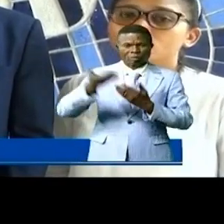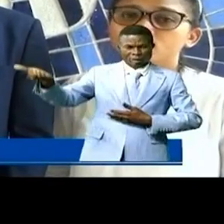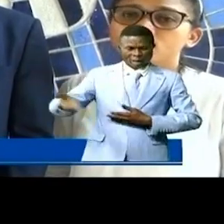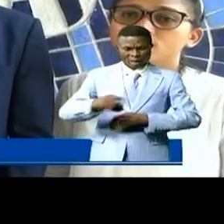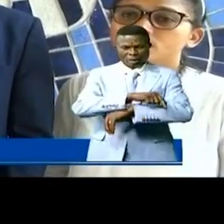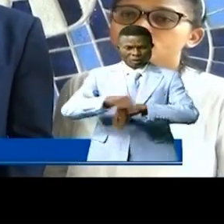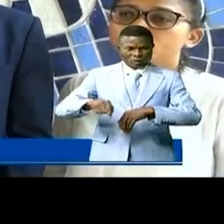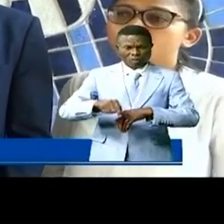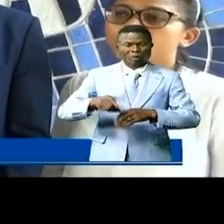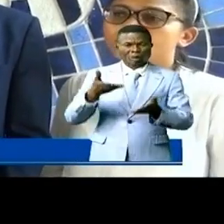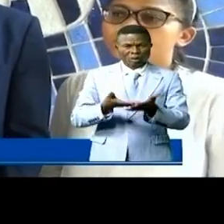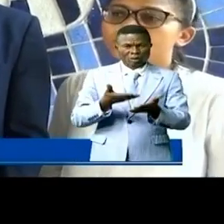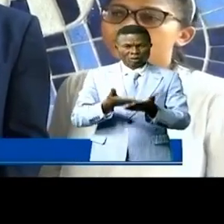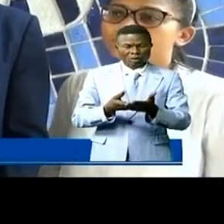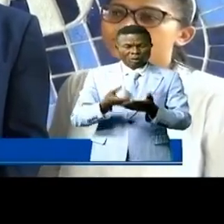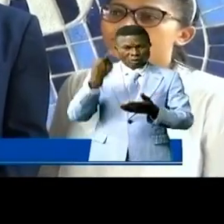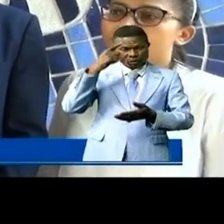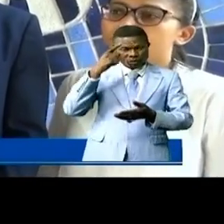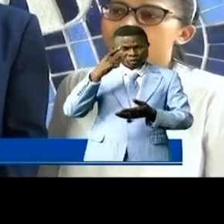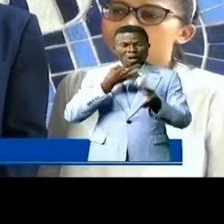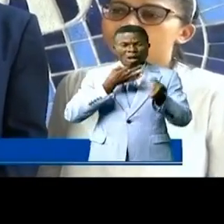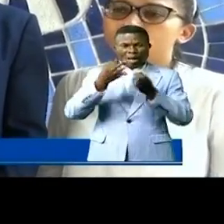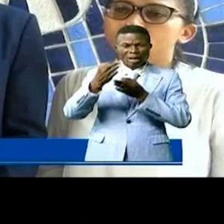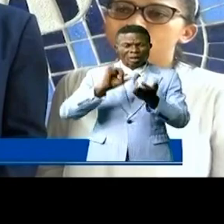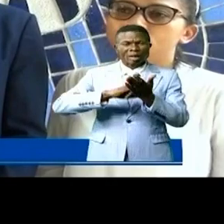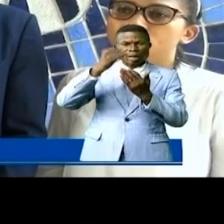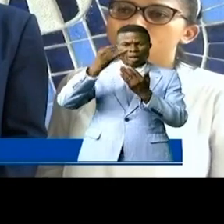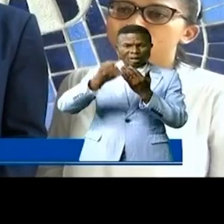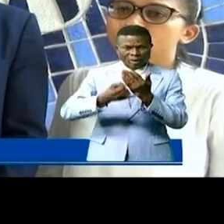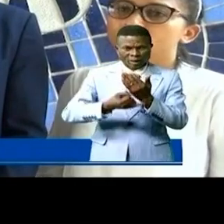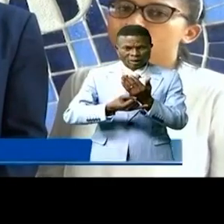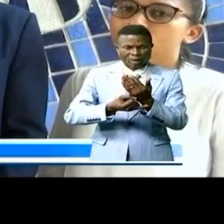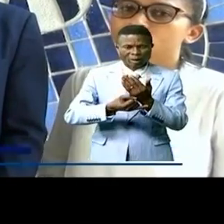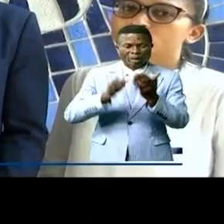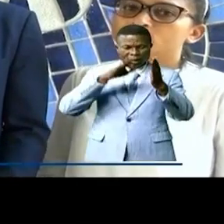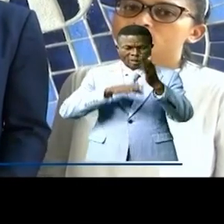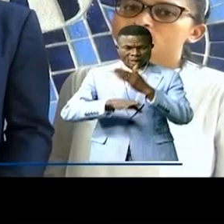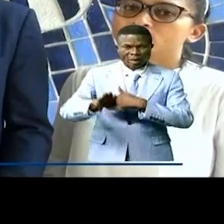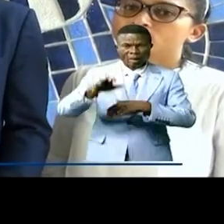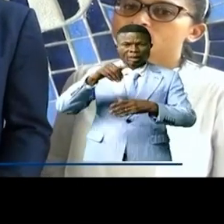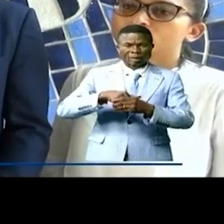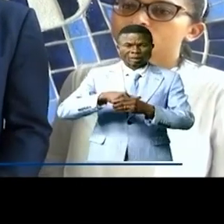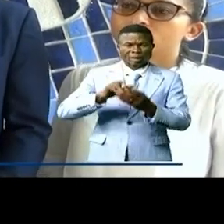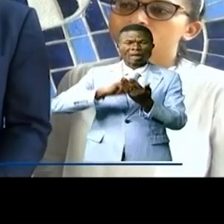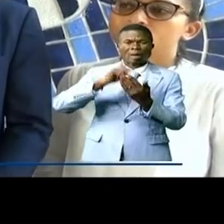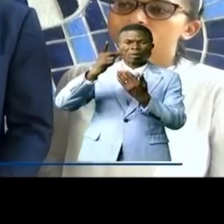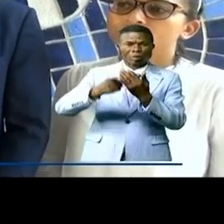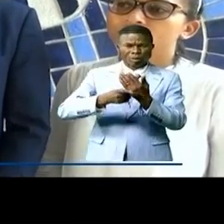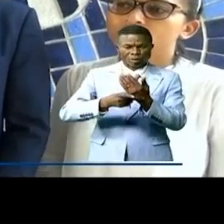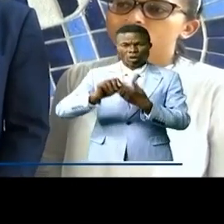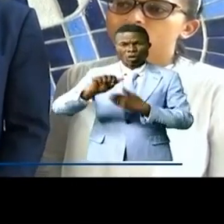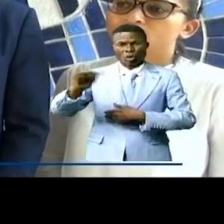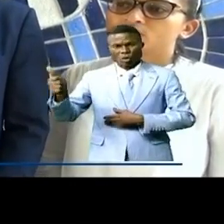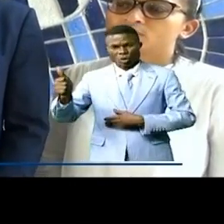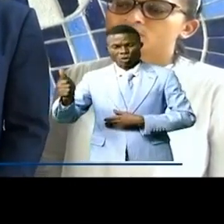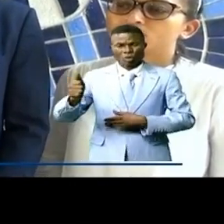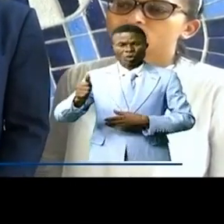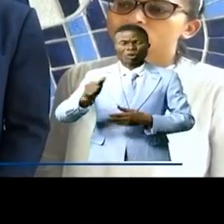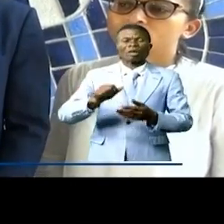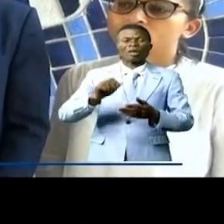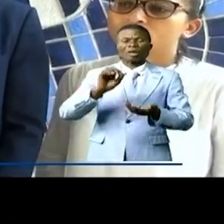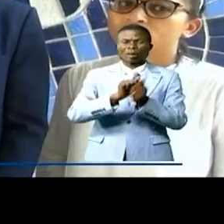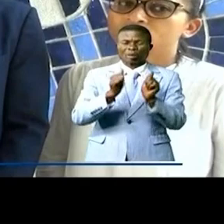la pnc afin de discuter des rosiers à serait dans l'année même de notre de nos associations